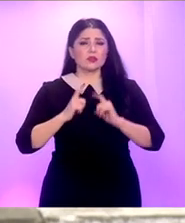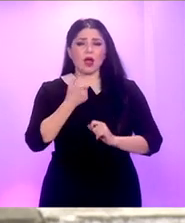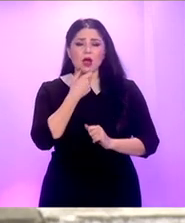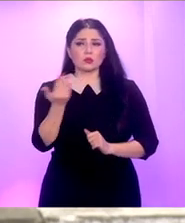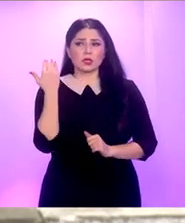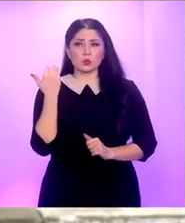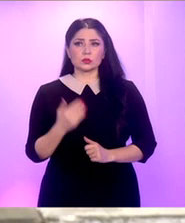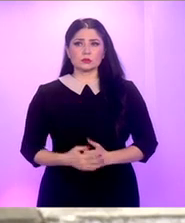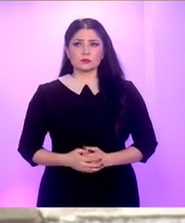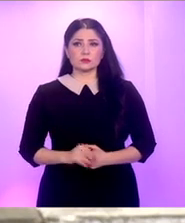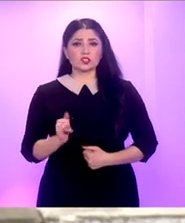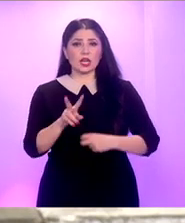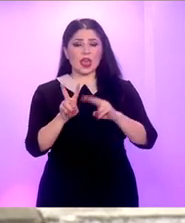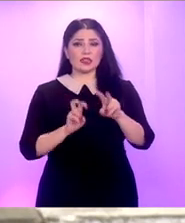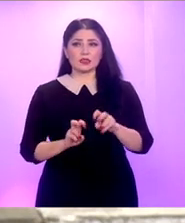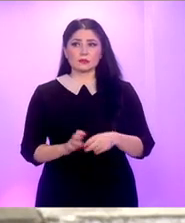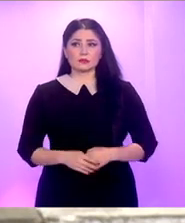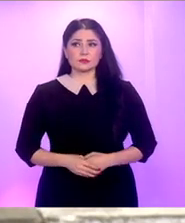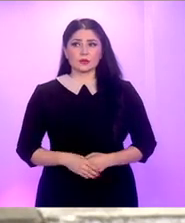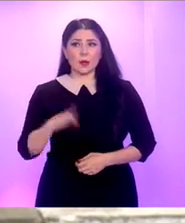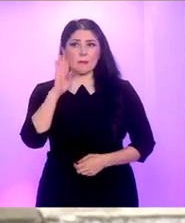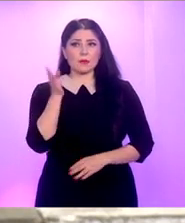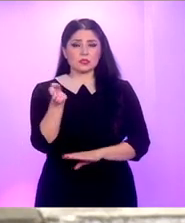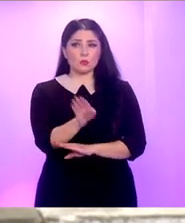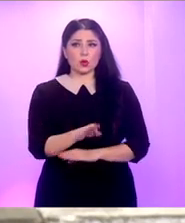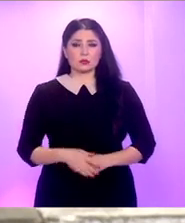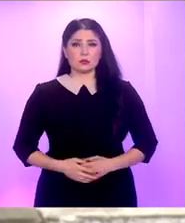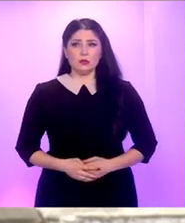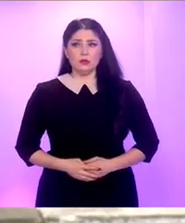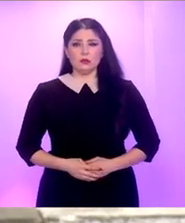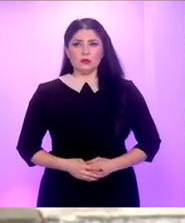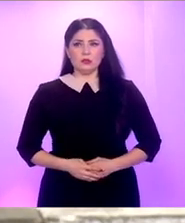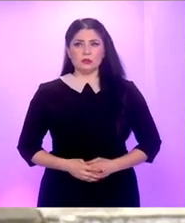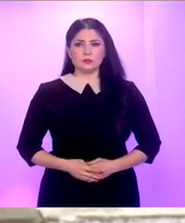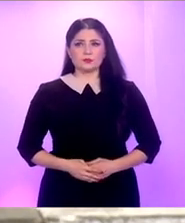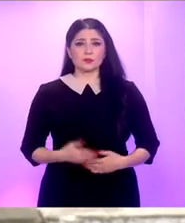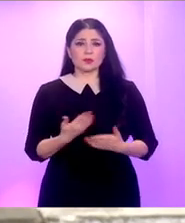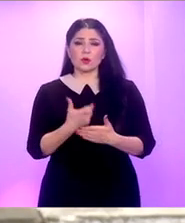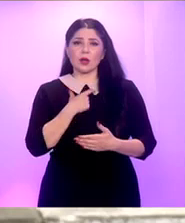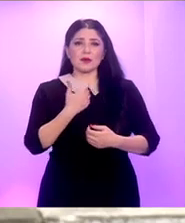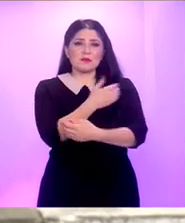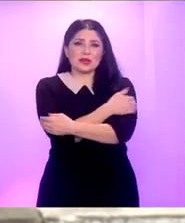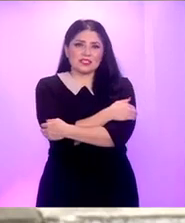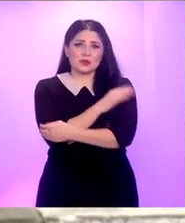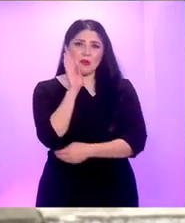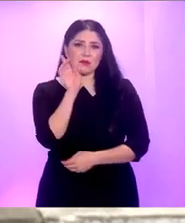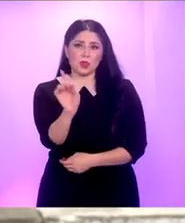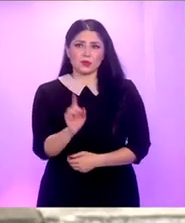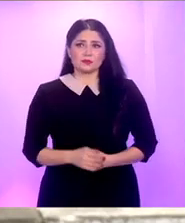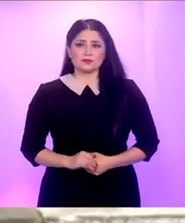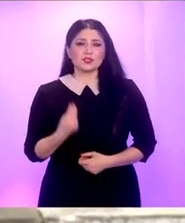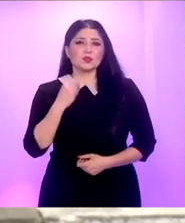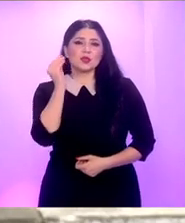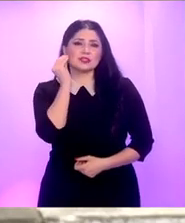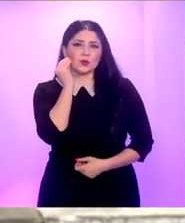trecut și înainte ca mama mea să moară, pentru că nu am putut să o îmbrățișez și să o